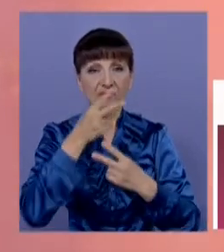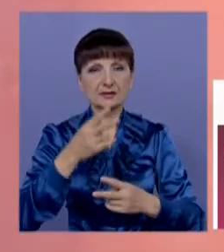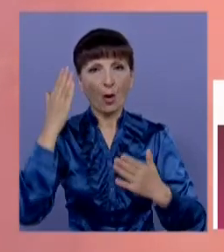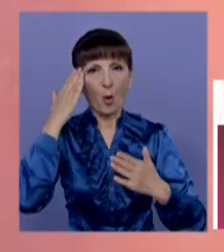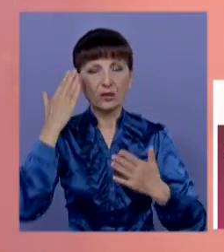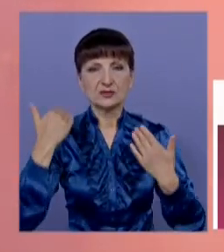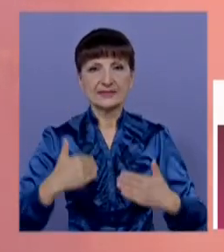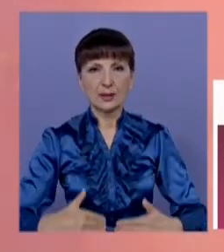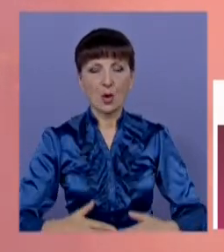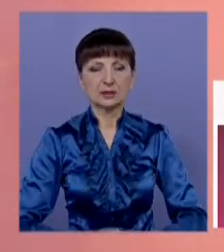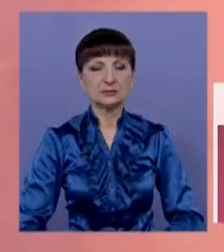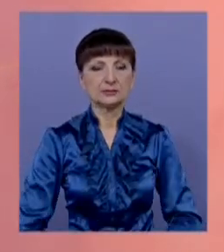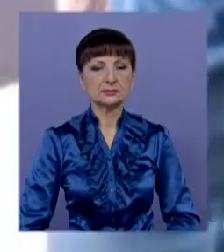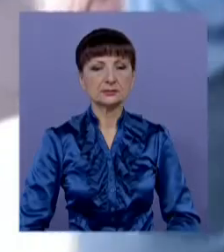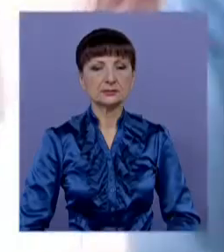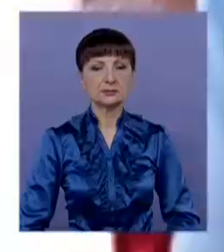тело.